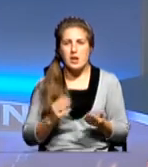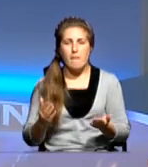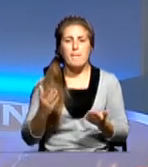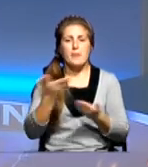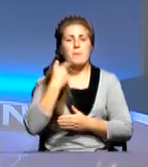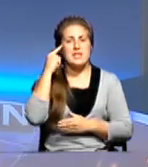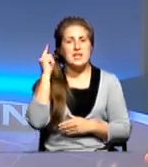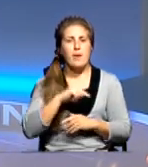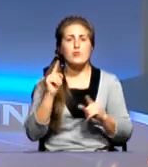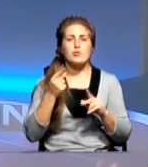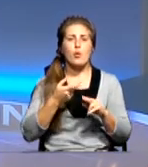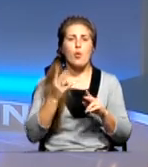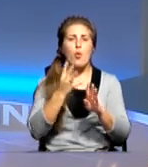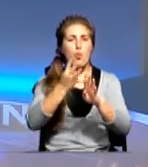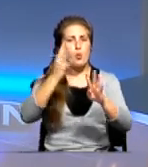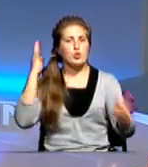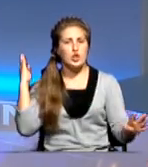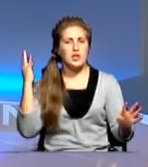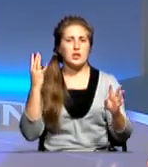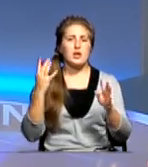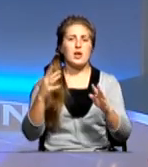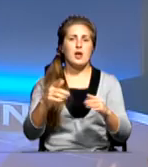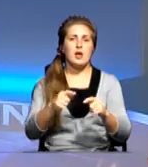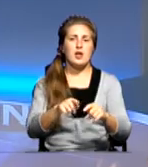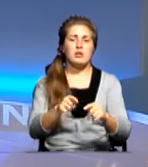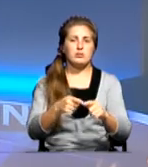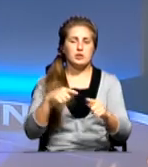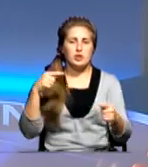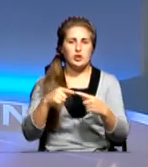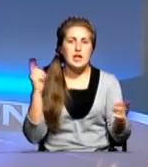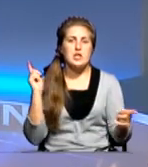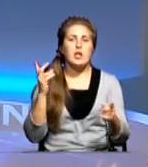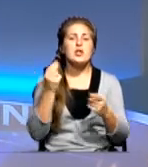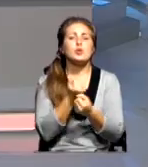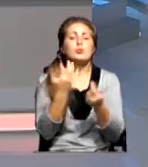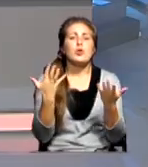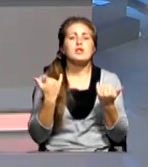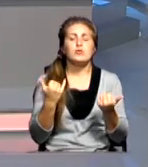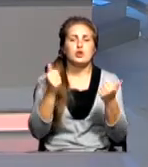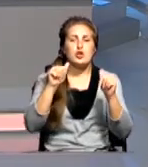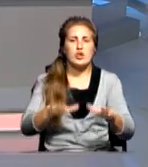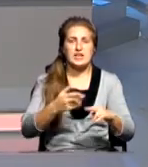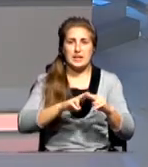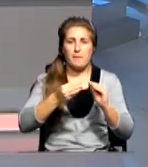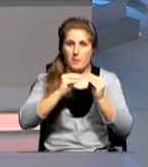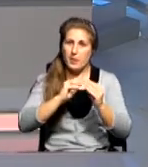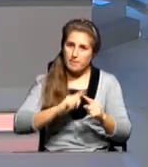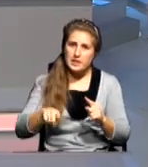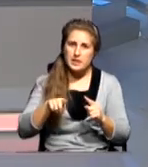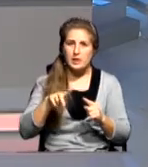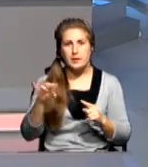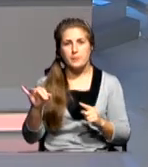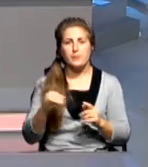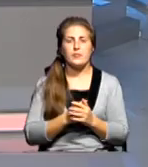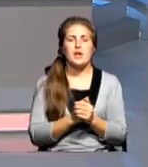что очереди большие стоят насколько сегодня решается эта проблема быстро или